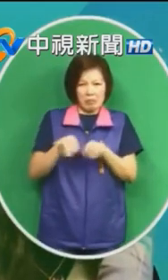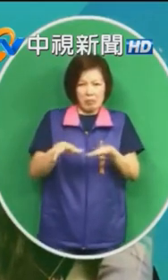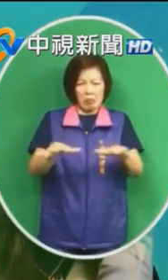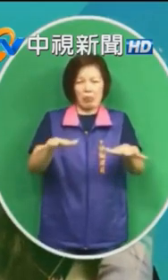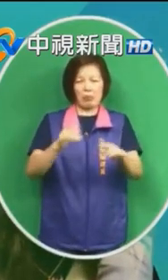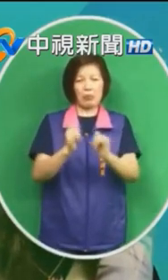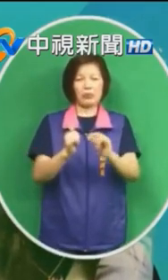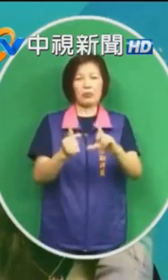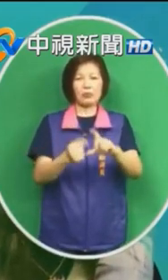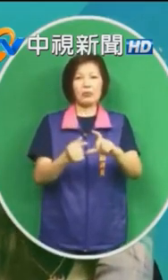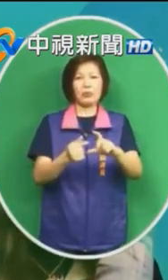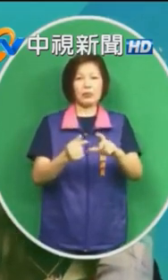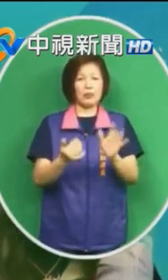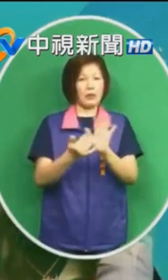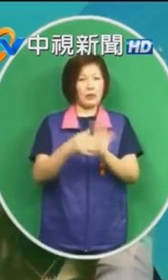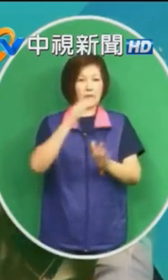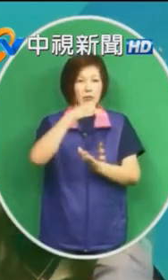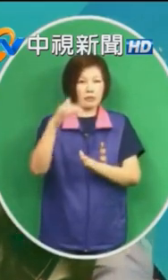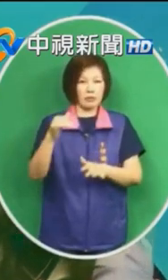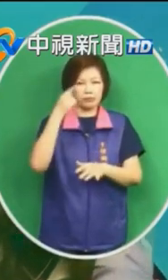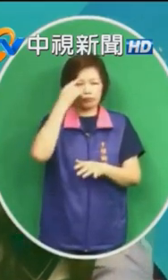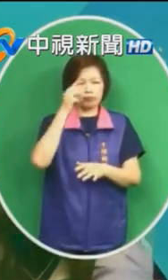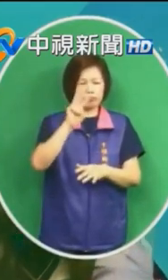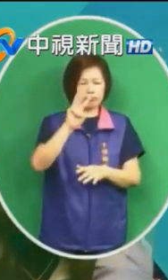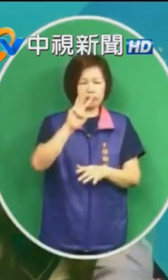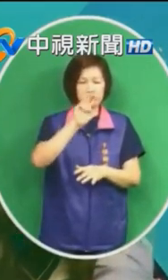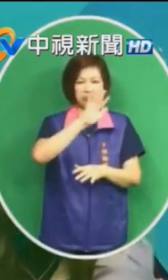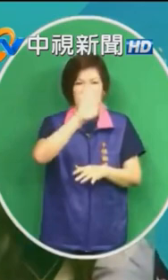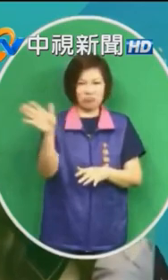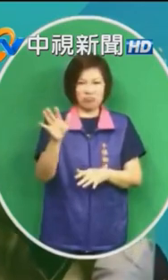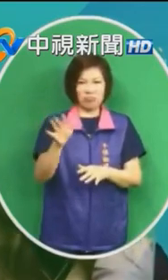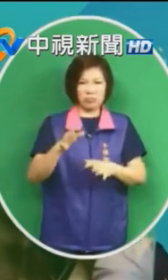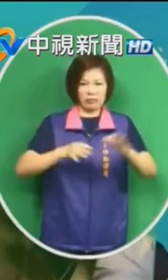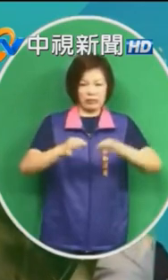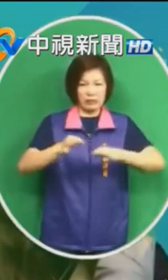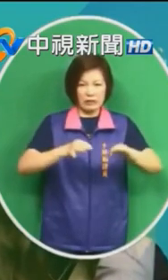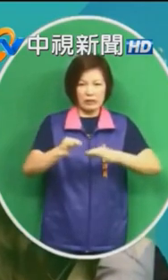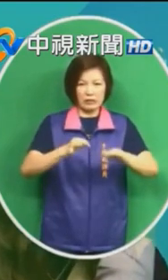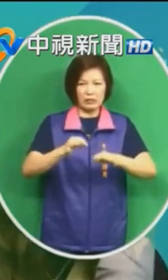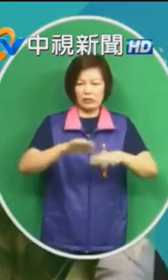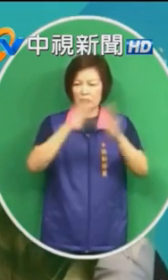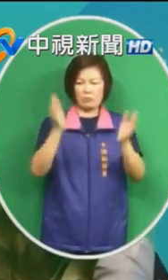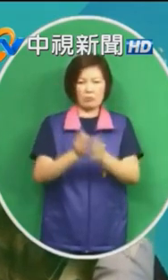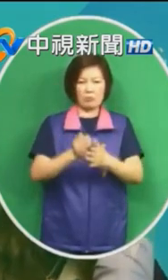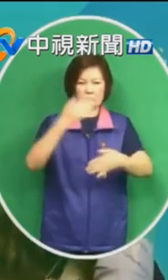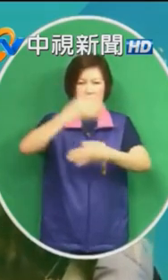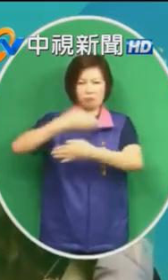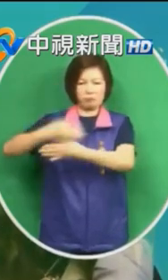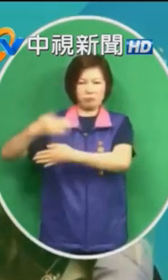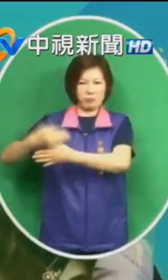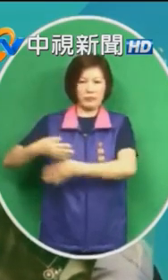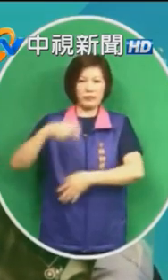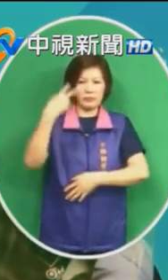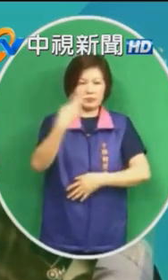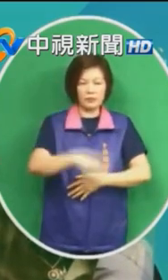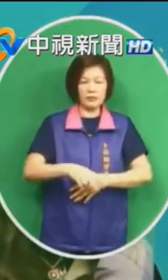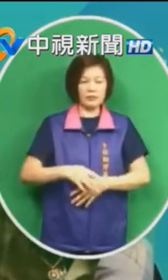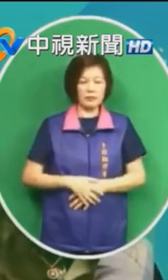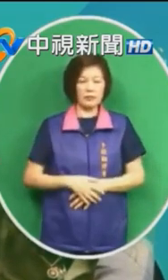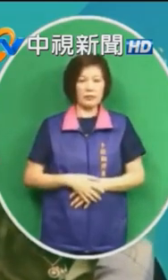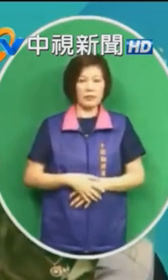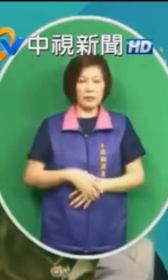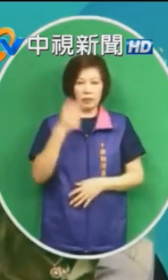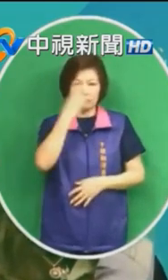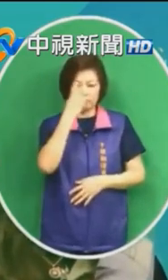专案，我们用3天停止所有的商业活动，进行所有的裁剪以及疫苗的注